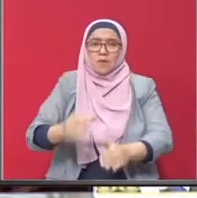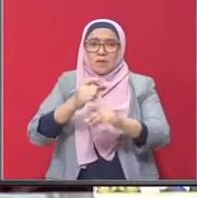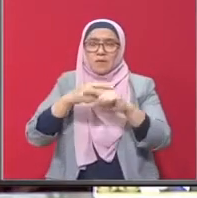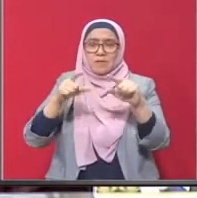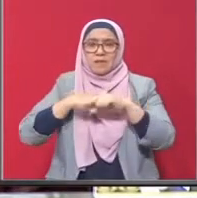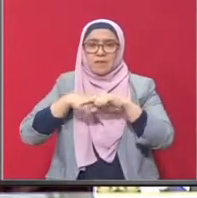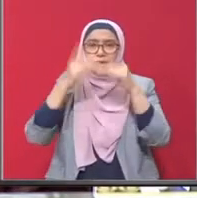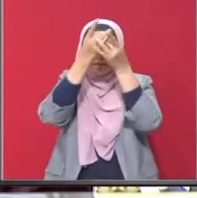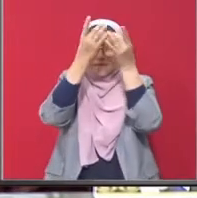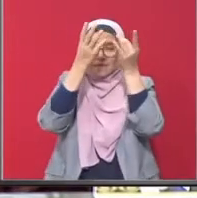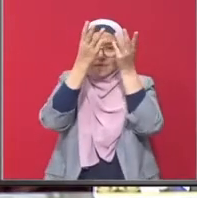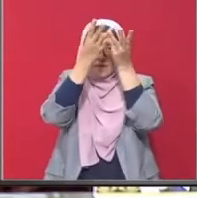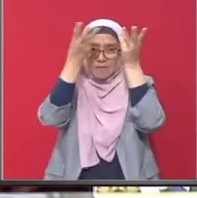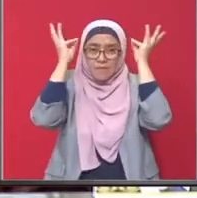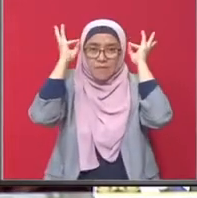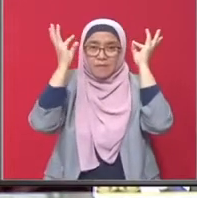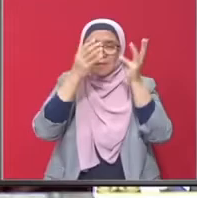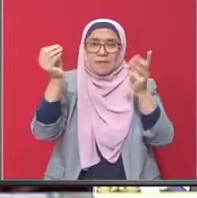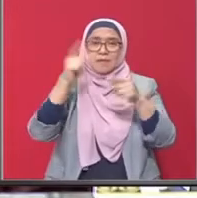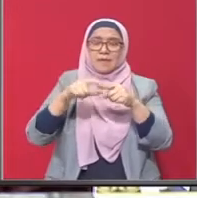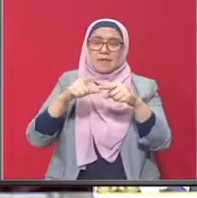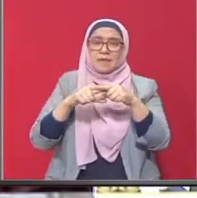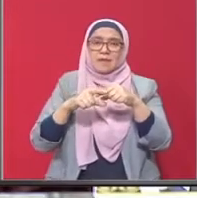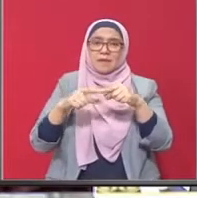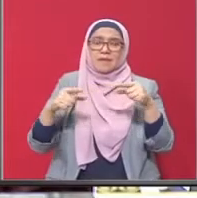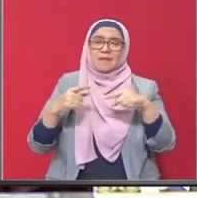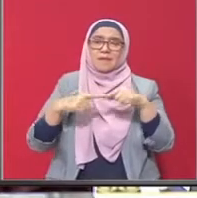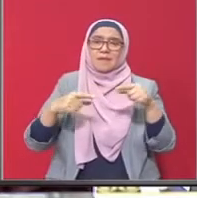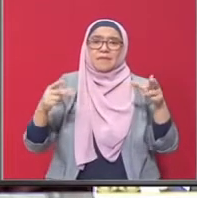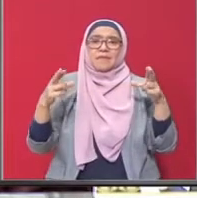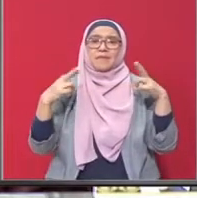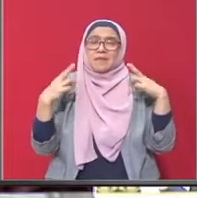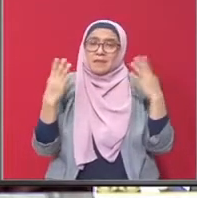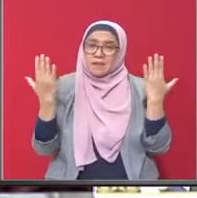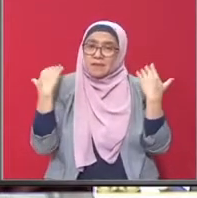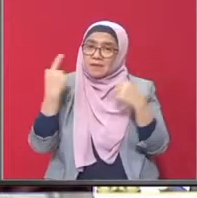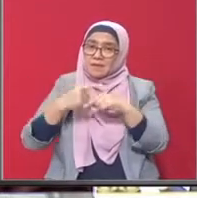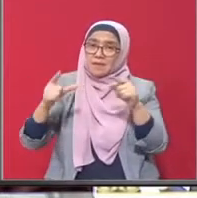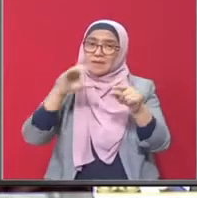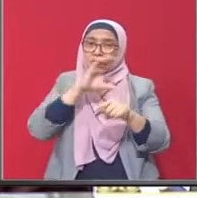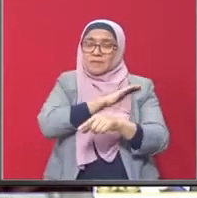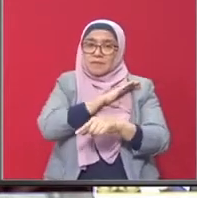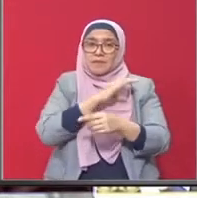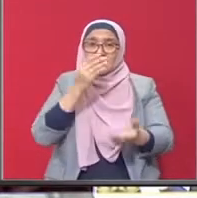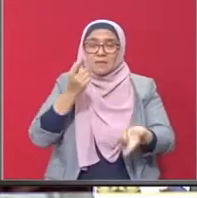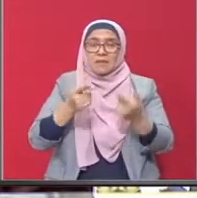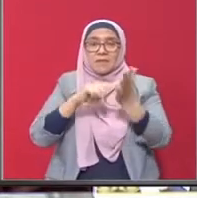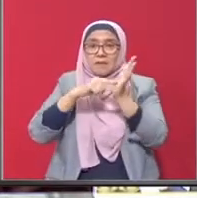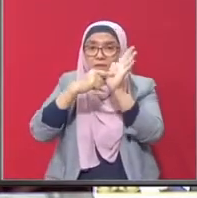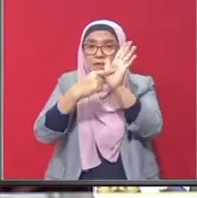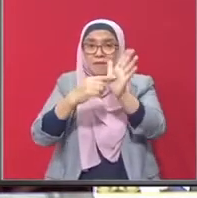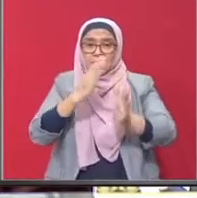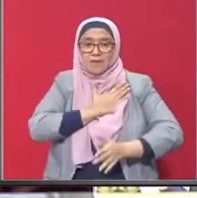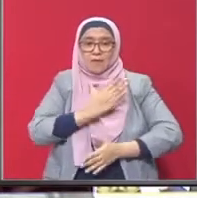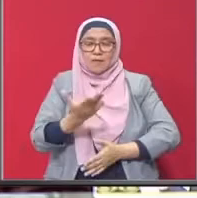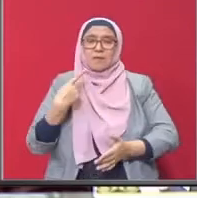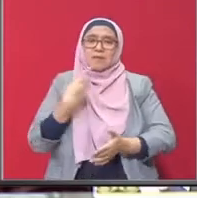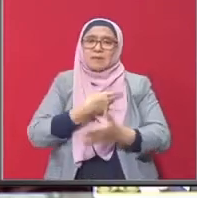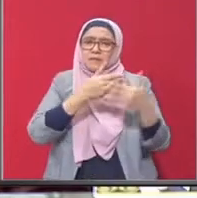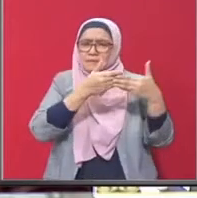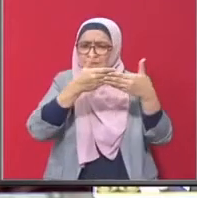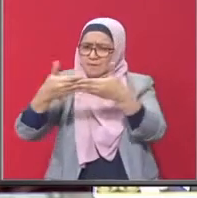ilah pesara pencet police ini menunjukkan bahwa komitmen kita bertulisan Danda Hai